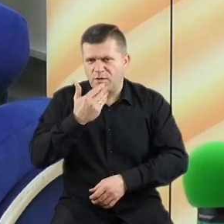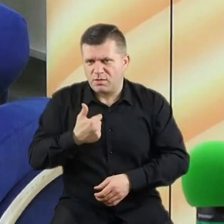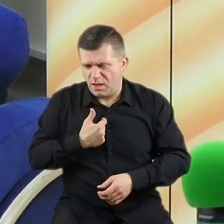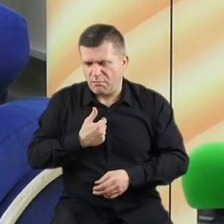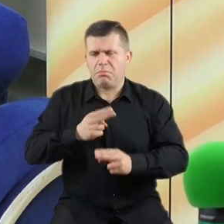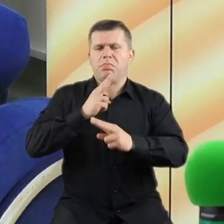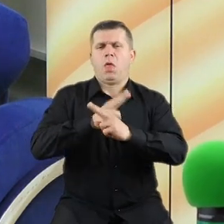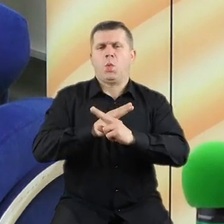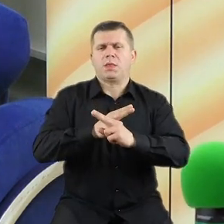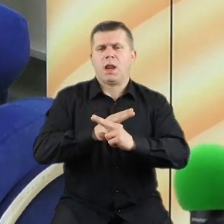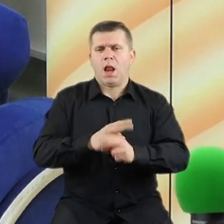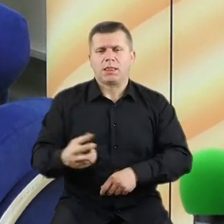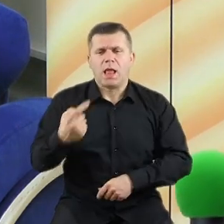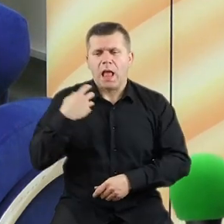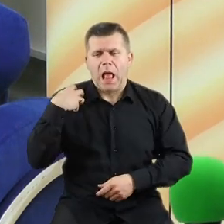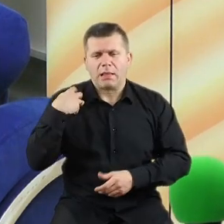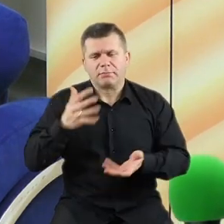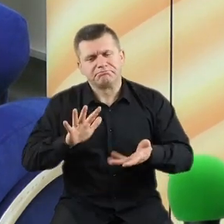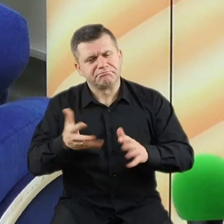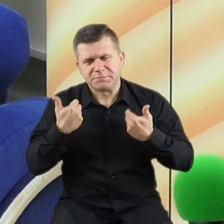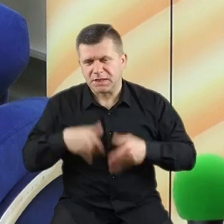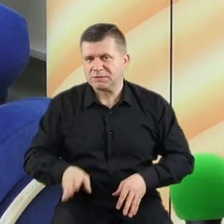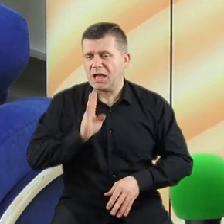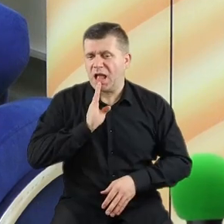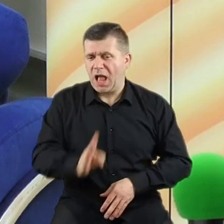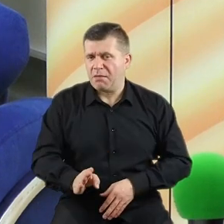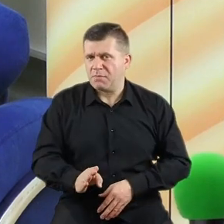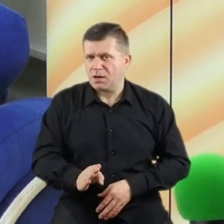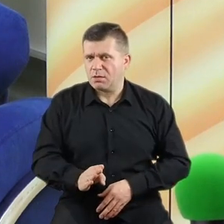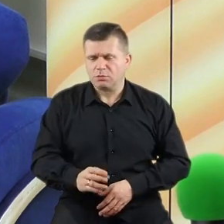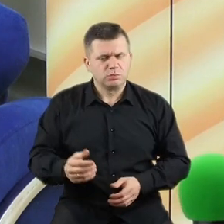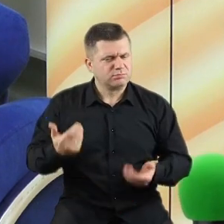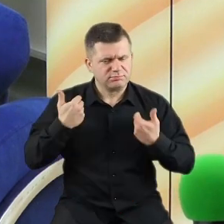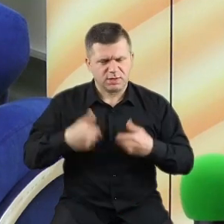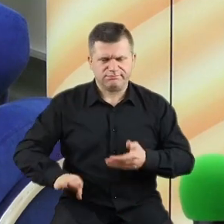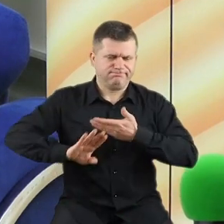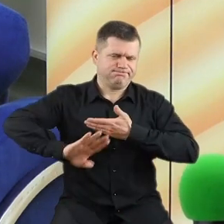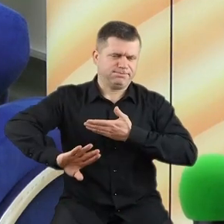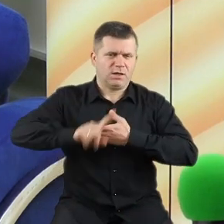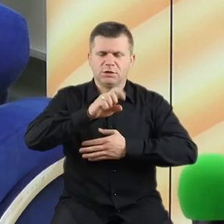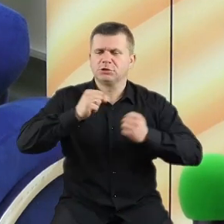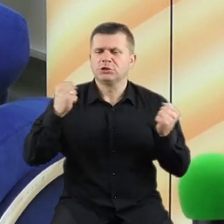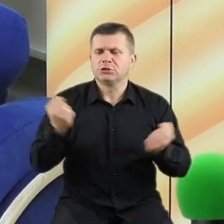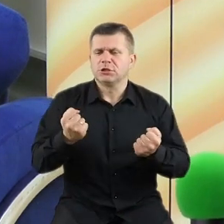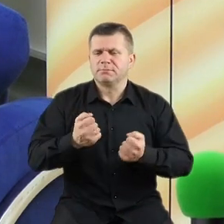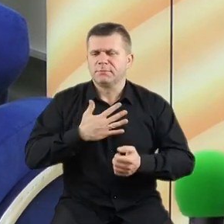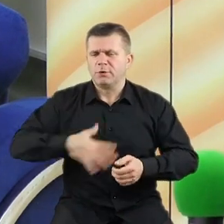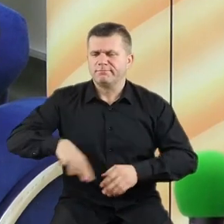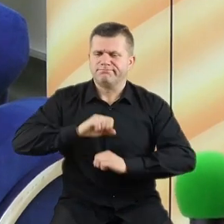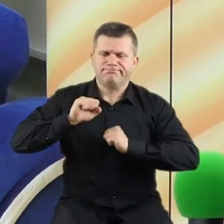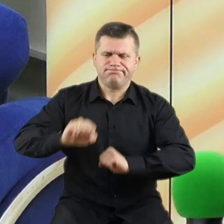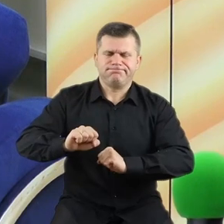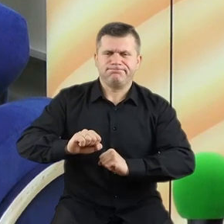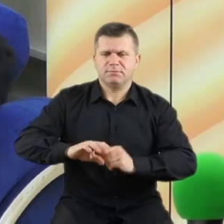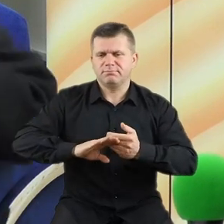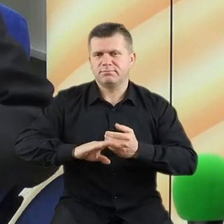będziemy neutralni, i Anglia niezbyt chętnie. Ameryka stawiała bardzo duży opór. Był tam bardzo silny antysemityzm przed